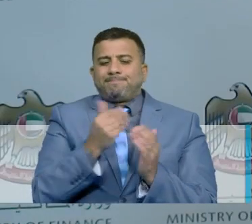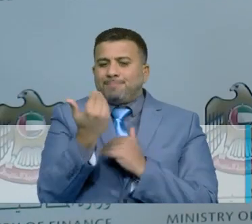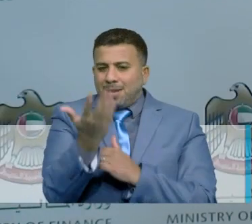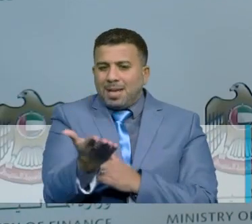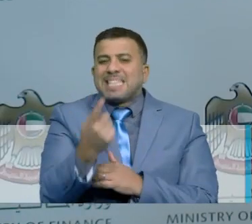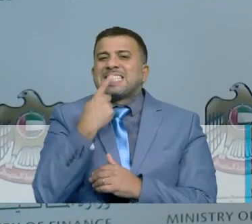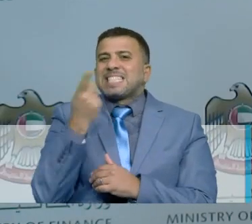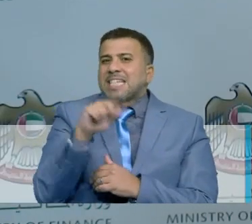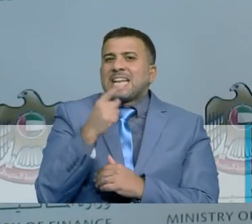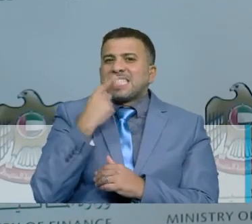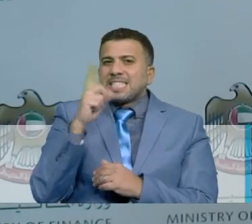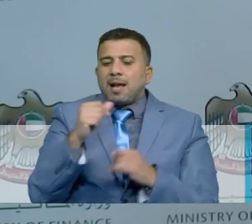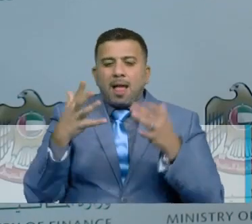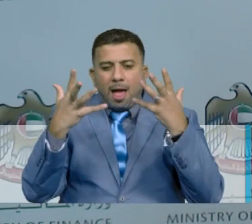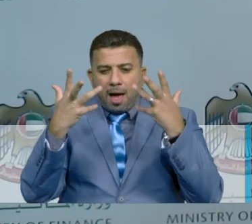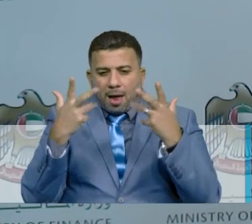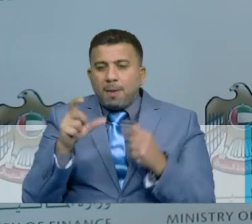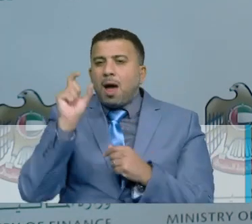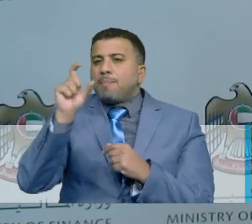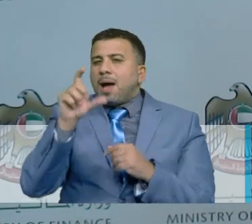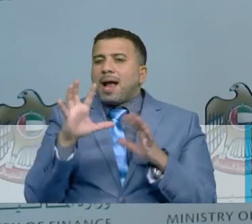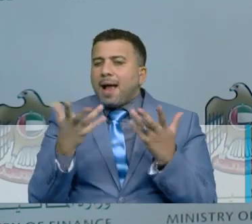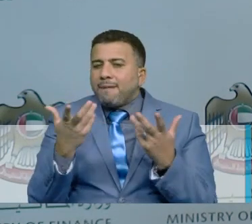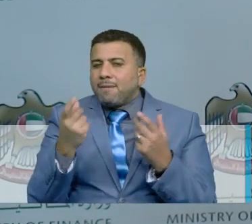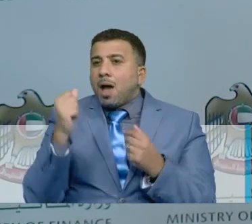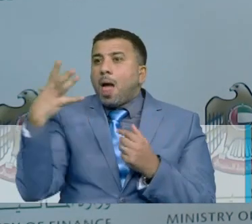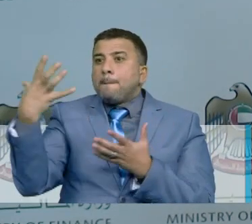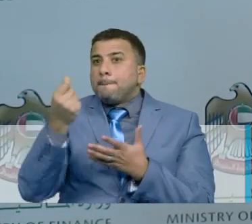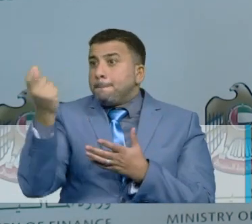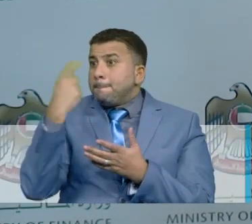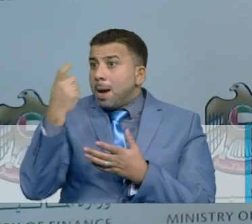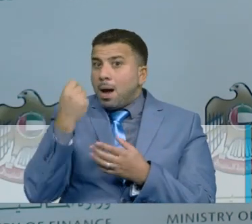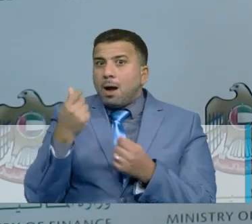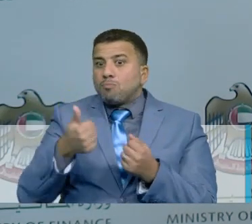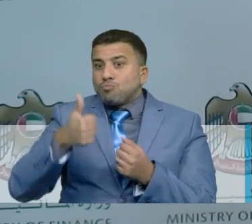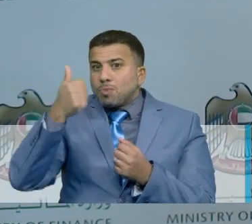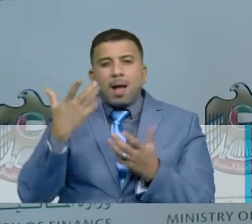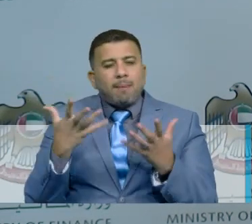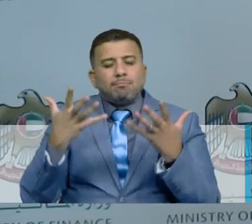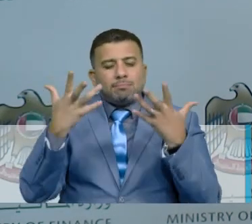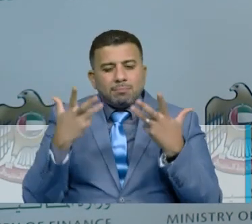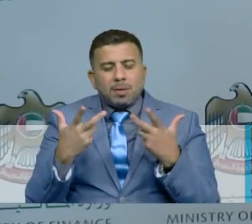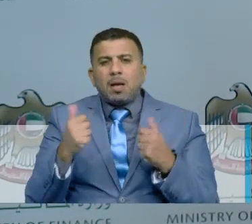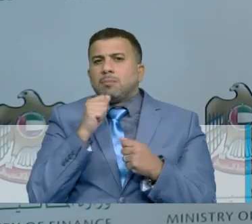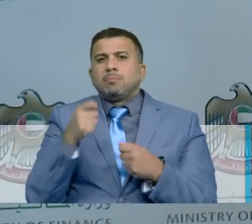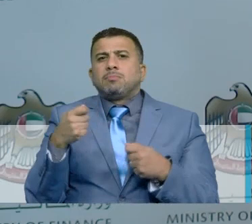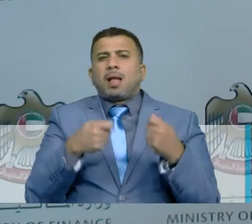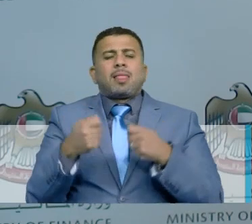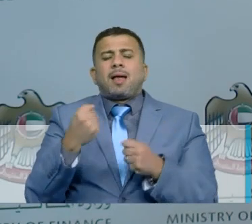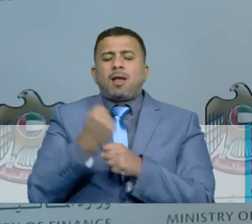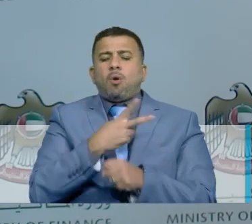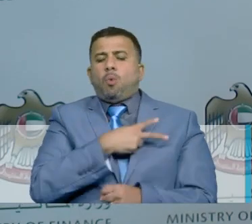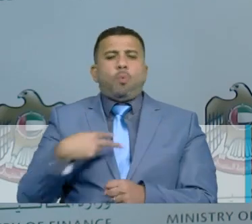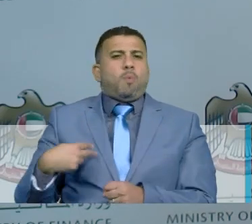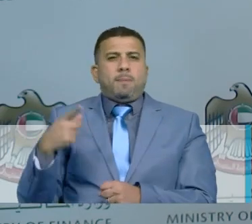السنوية وكيفية حساب الأرباح هاي، والمساهمة المباشرة للقطاع الأعمال